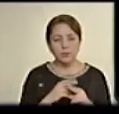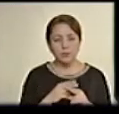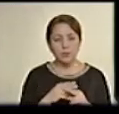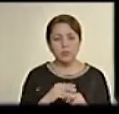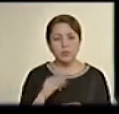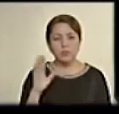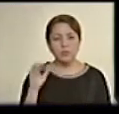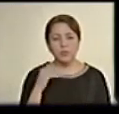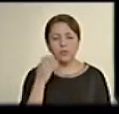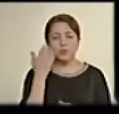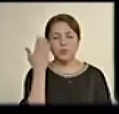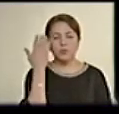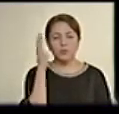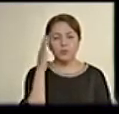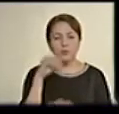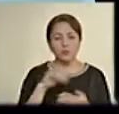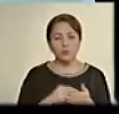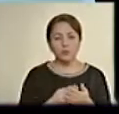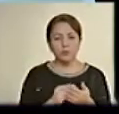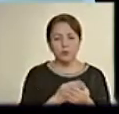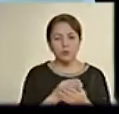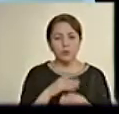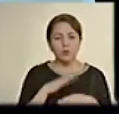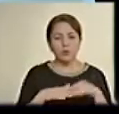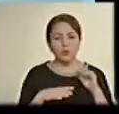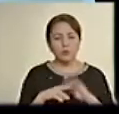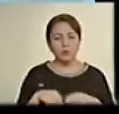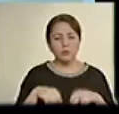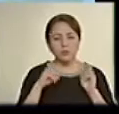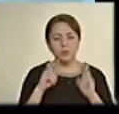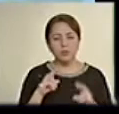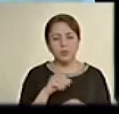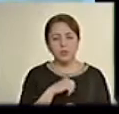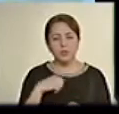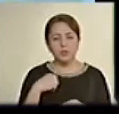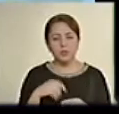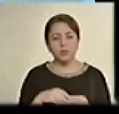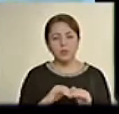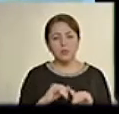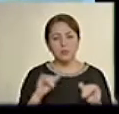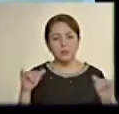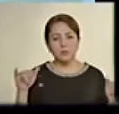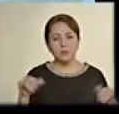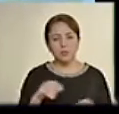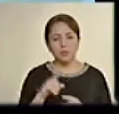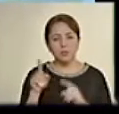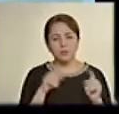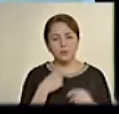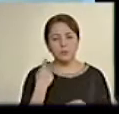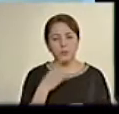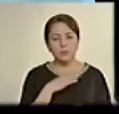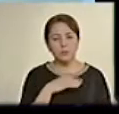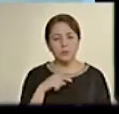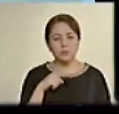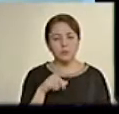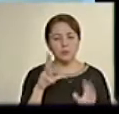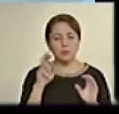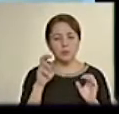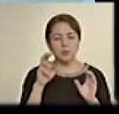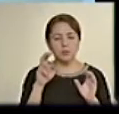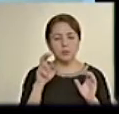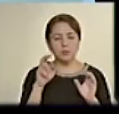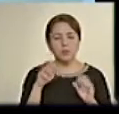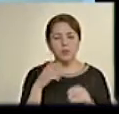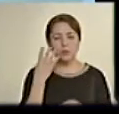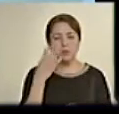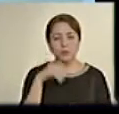o'ymakorligi hunarmandchilikning eng rivojlangan tarmoqlaridan biri bo'lgan ekan. 1804-yilda o'sha Orenburgda